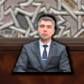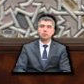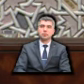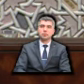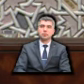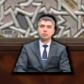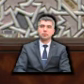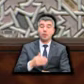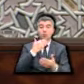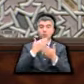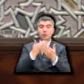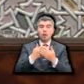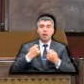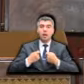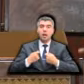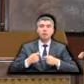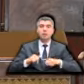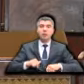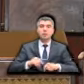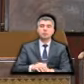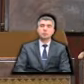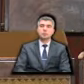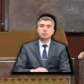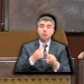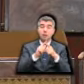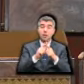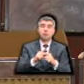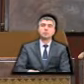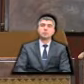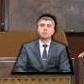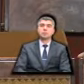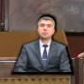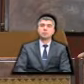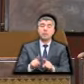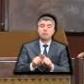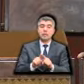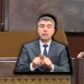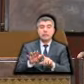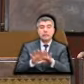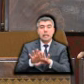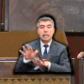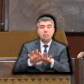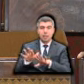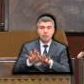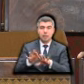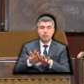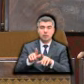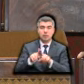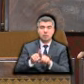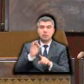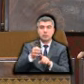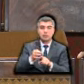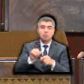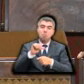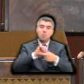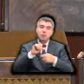سيد شكرا سيد الرئيس. سيد الوزير، حول التدابير المتخذة لمراجعة